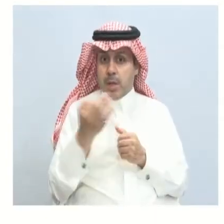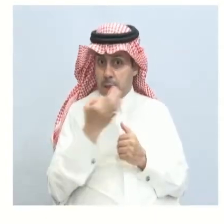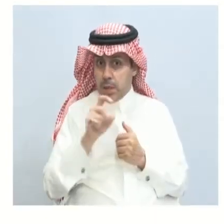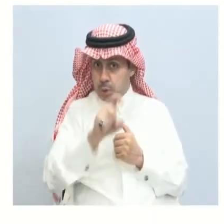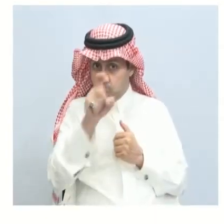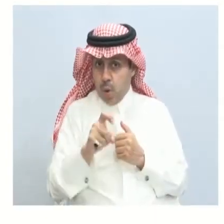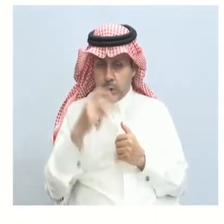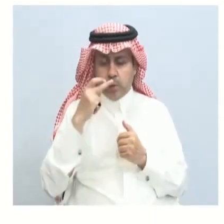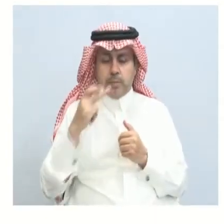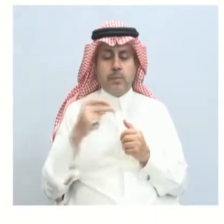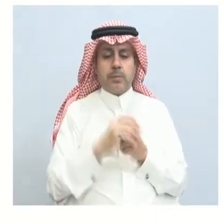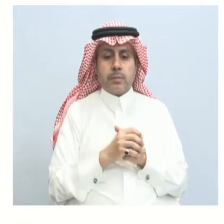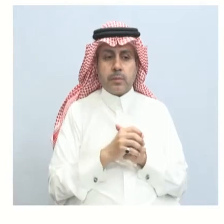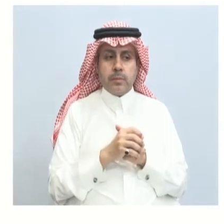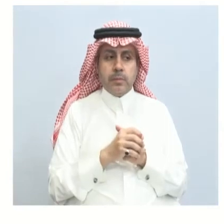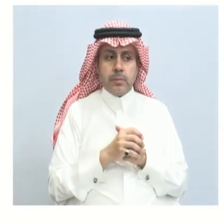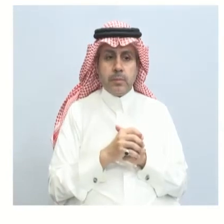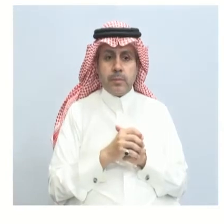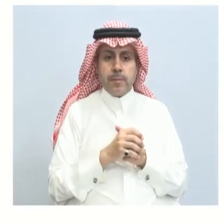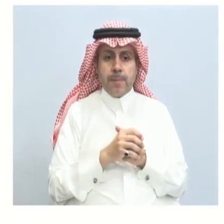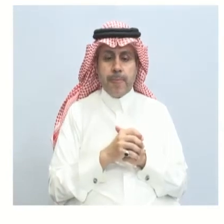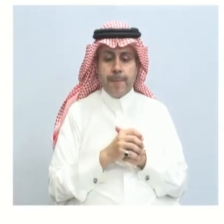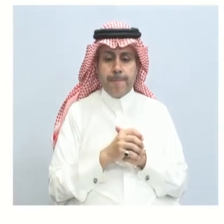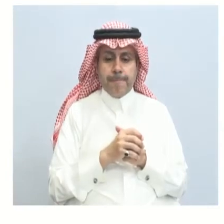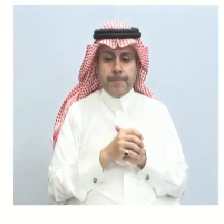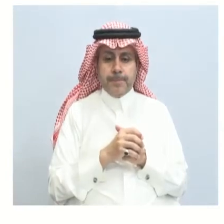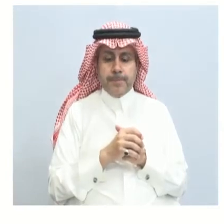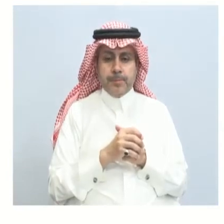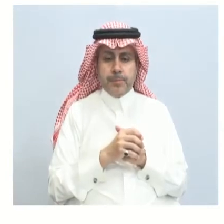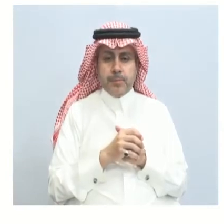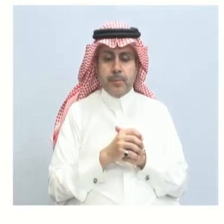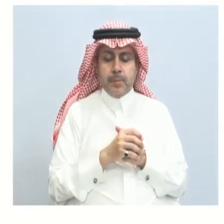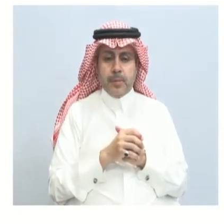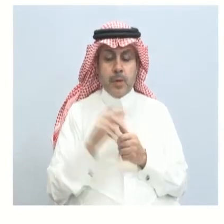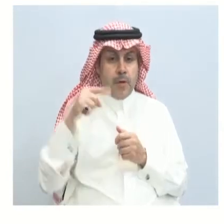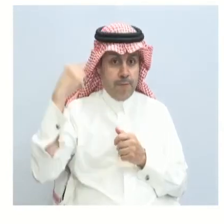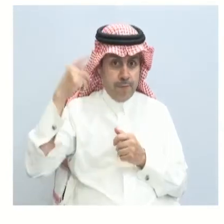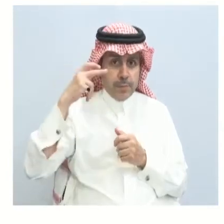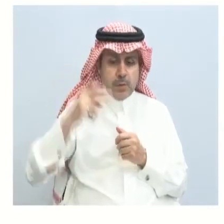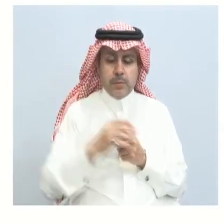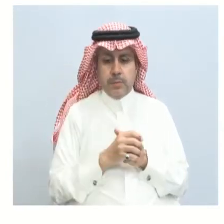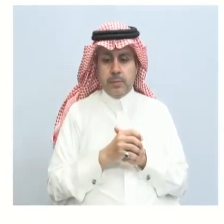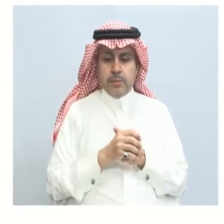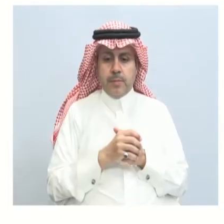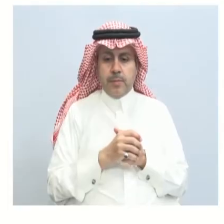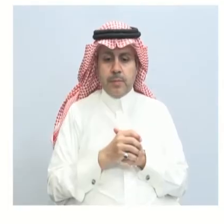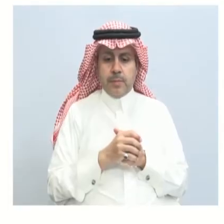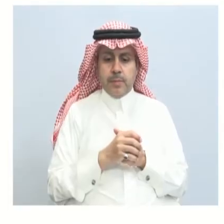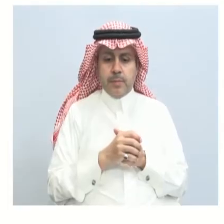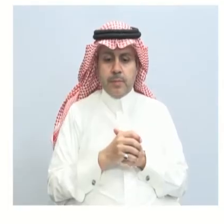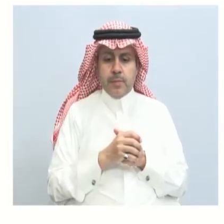نجيب مباشره على السؤال سيظهر امامكم السؤال نريد الاجابه السريعه عليه السؤال